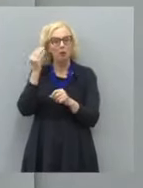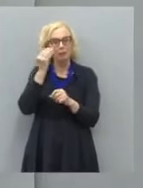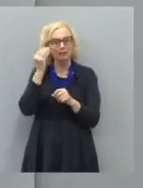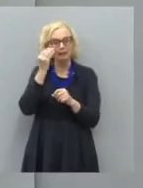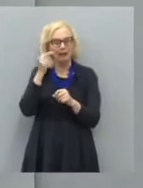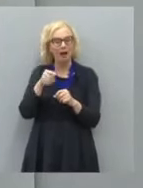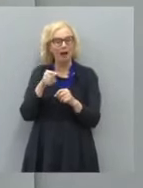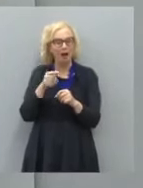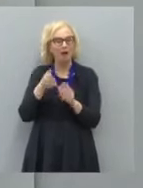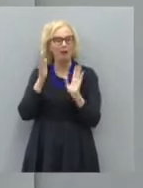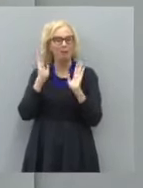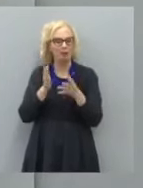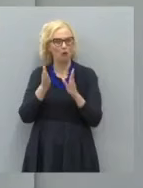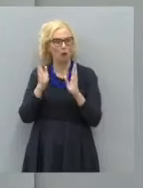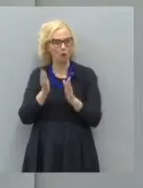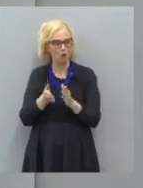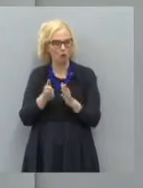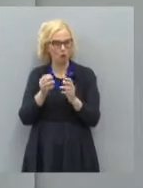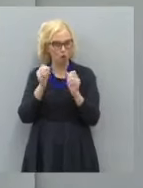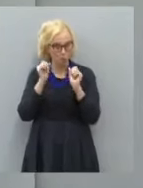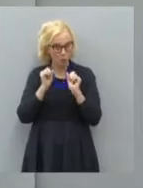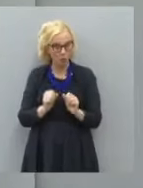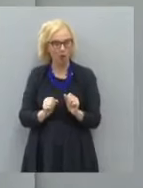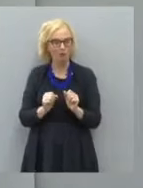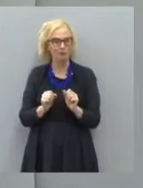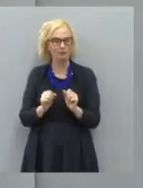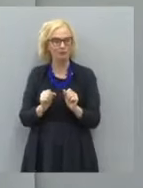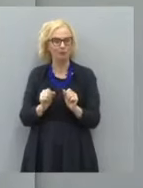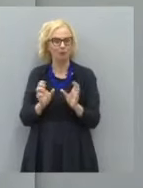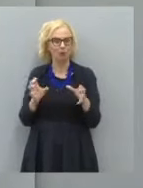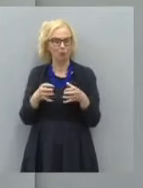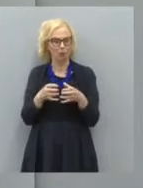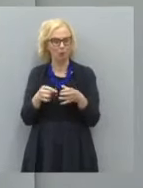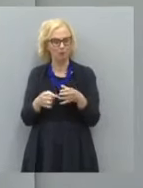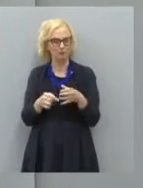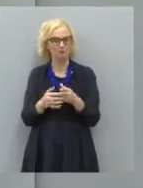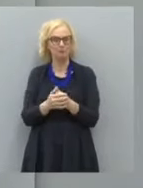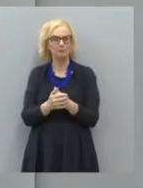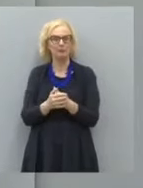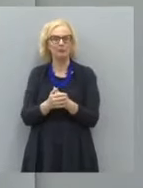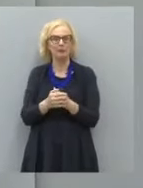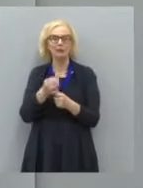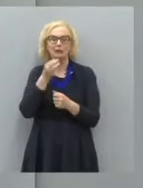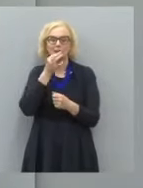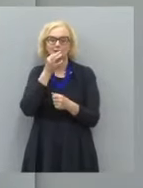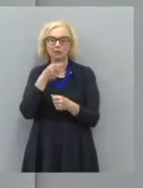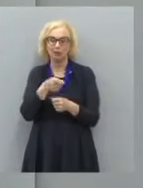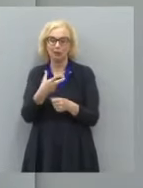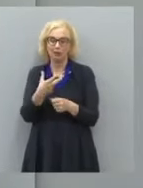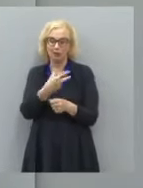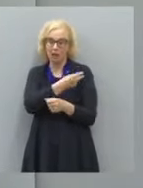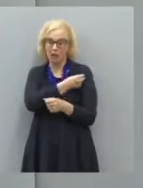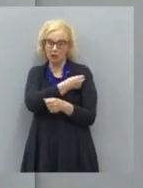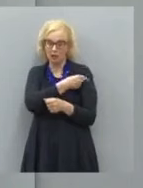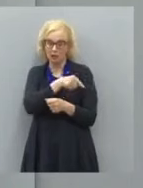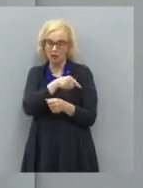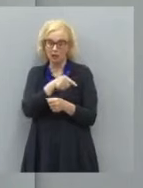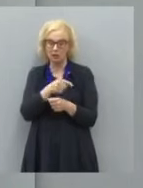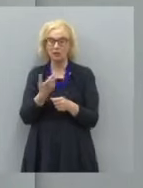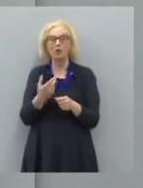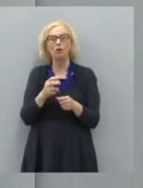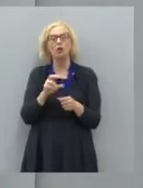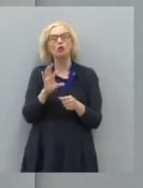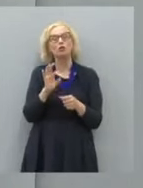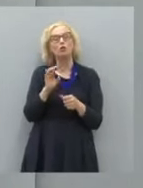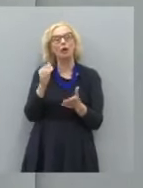pericolosità quindi è chiaro che su questo vaccino se ha sommato ai 50